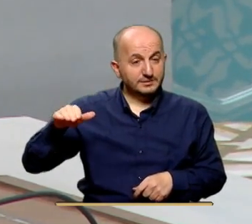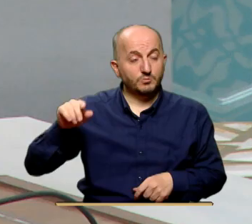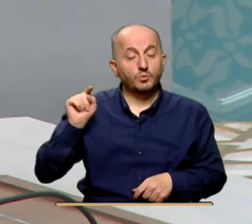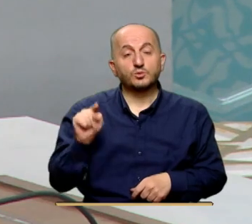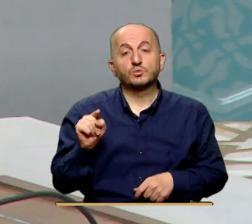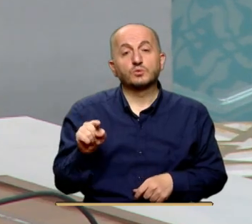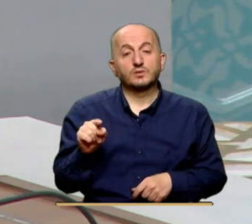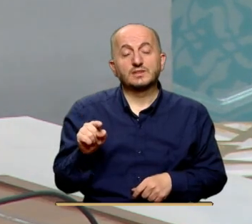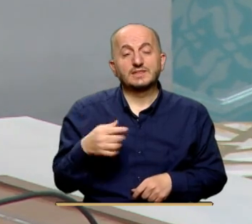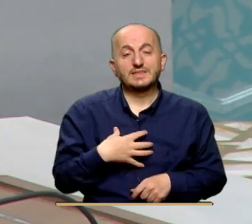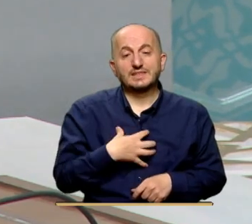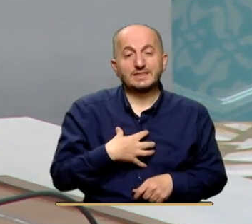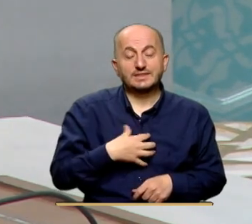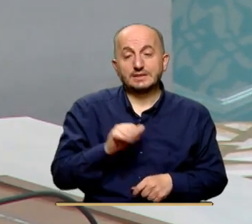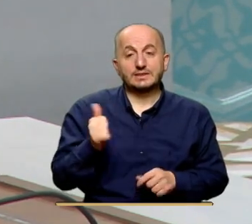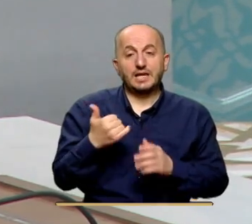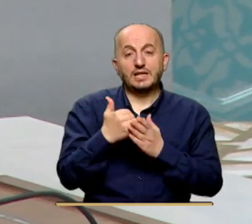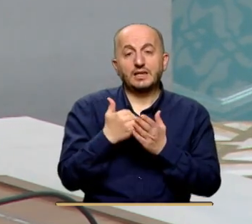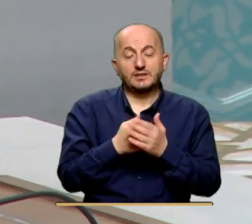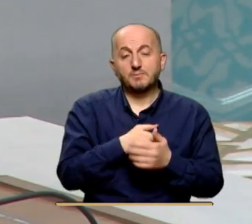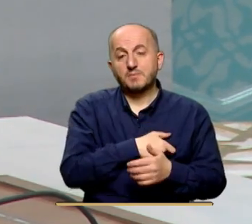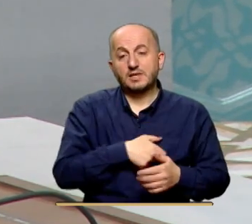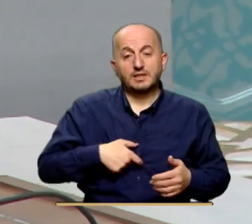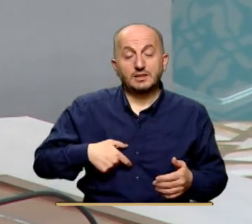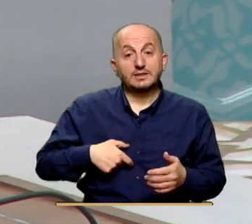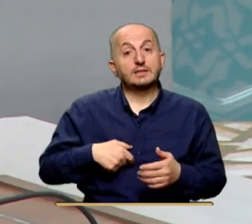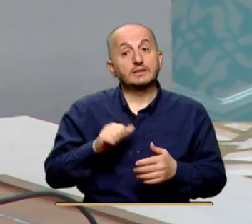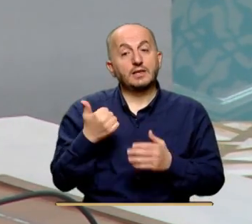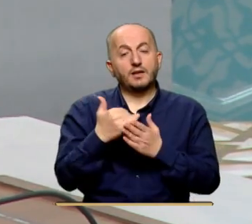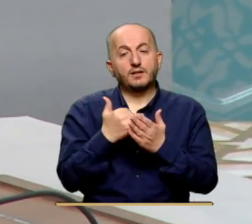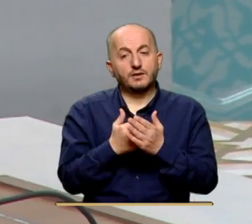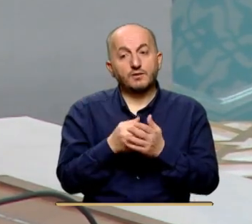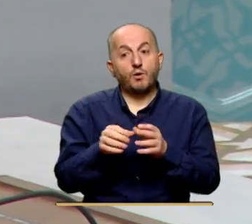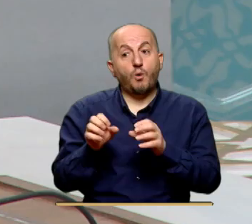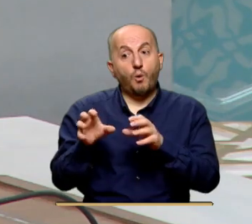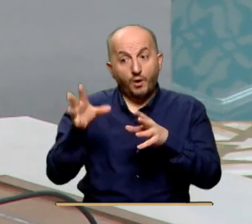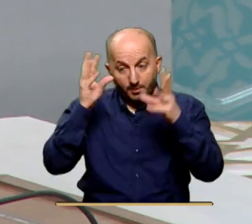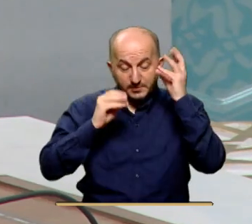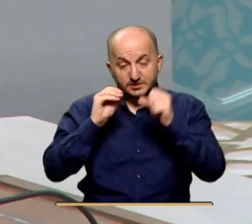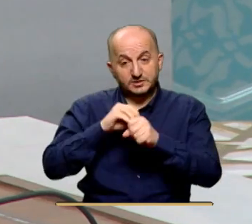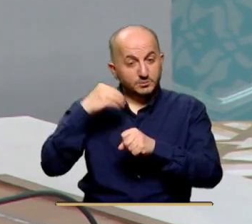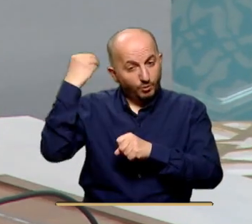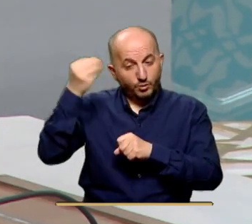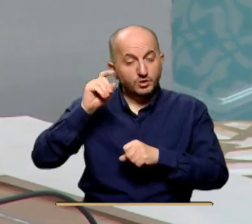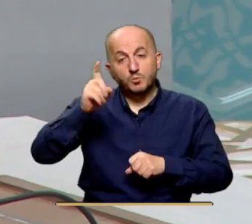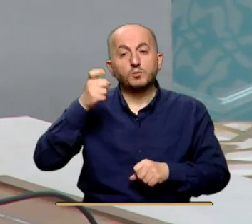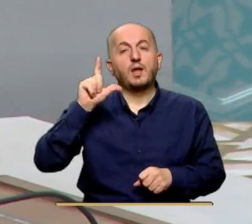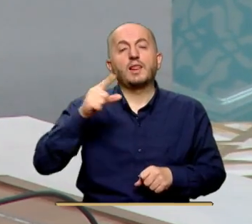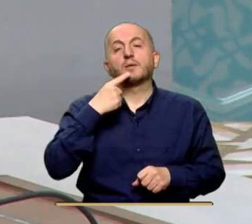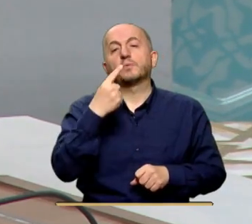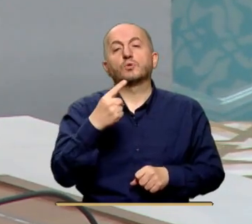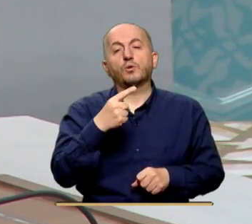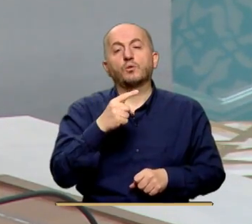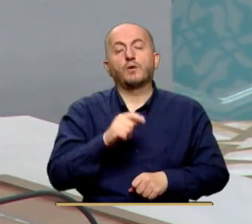Bunun dini değerlerini, milli değerlerini öğrenmesi için bir hoca bulmalıyım diyor. Ve